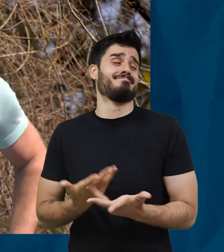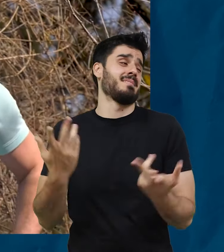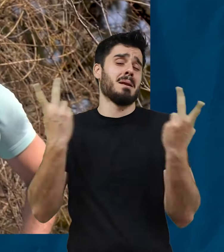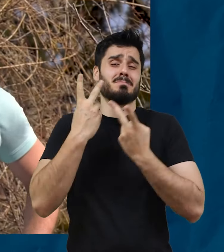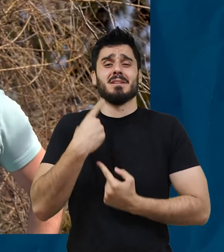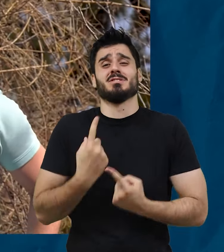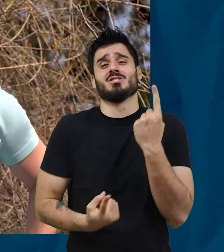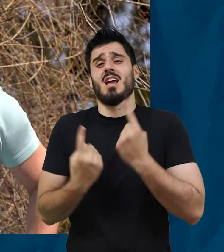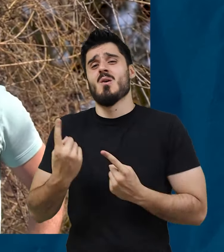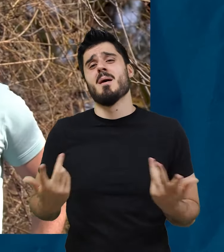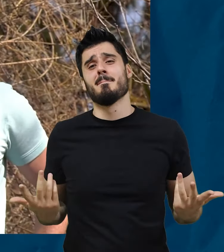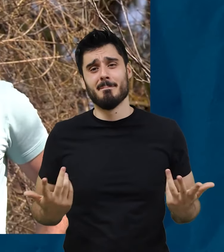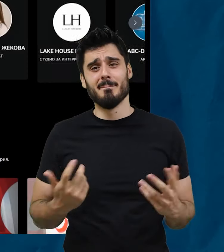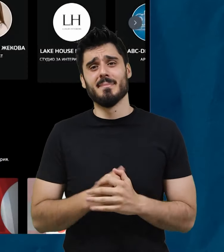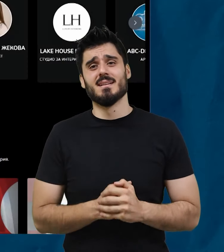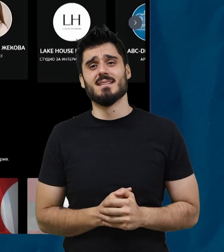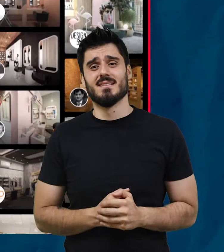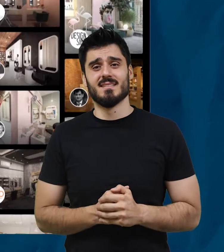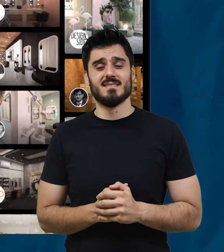Много ясно, че се шегувам.